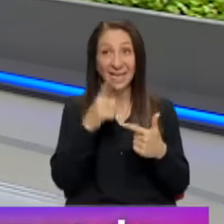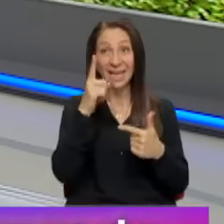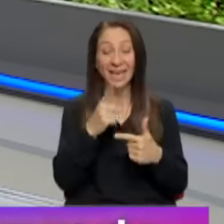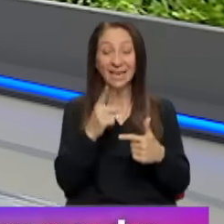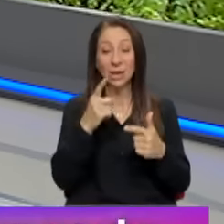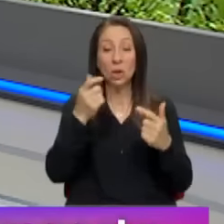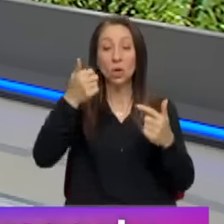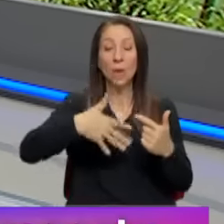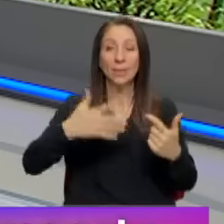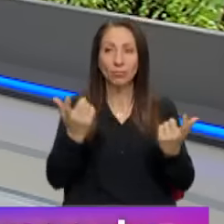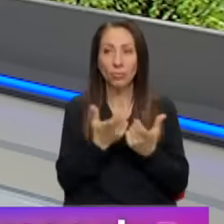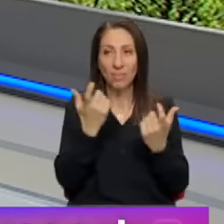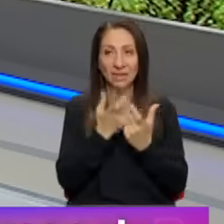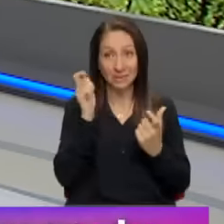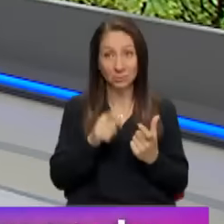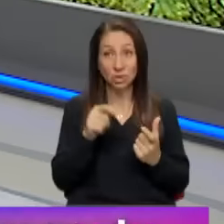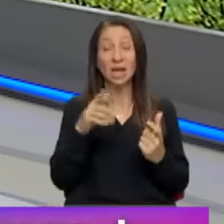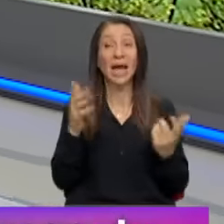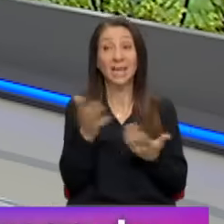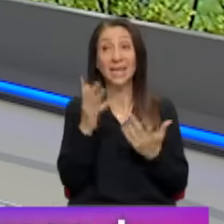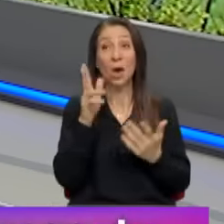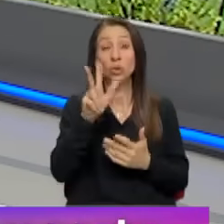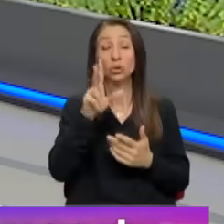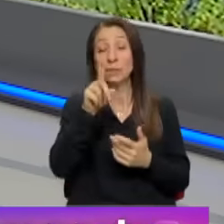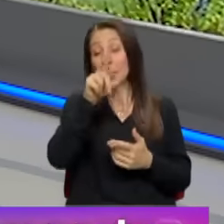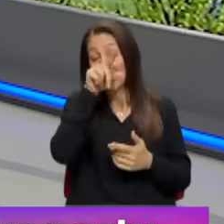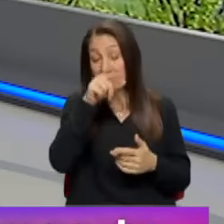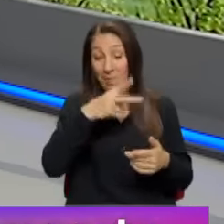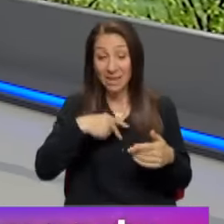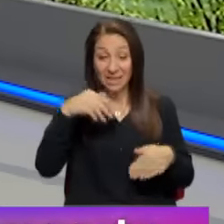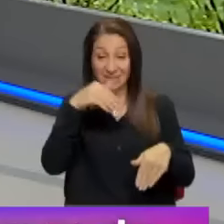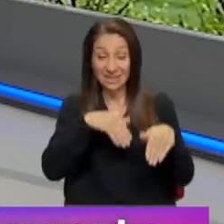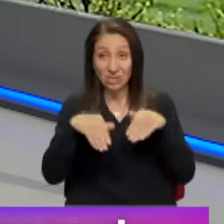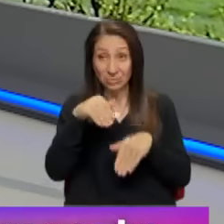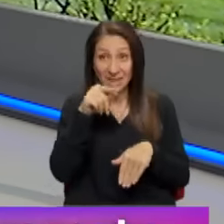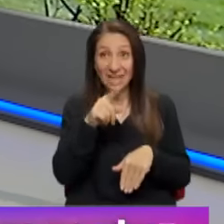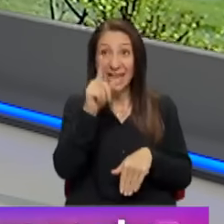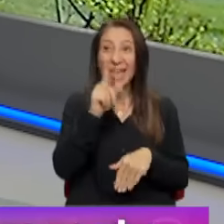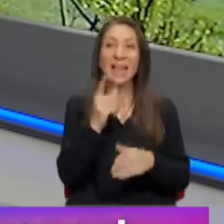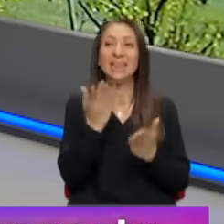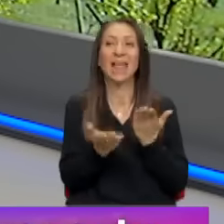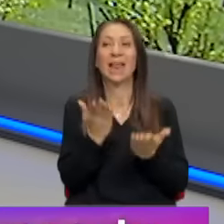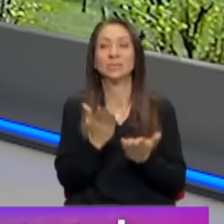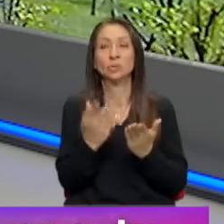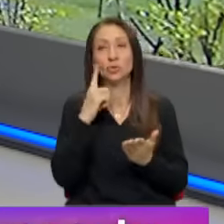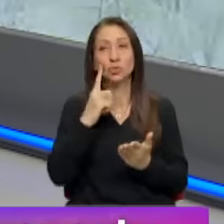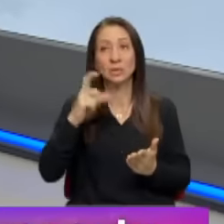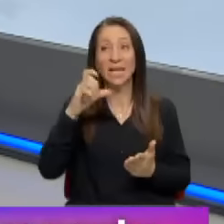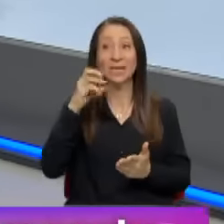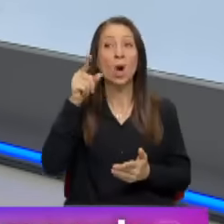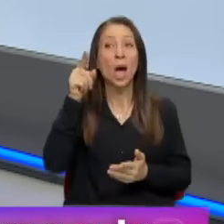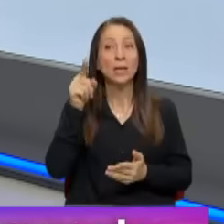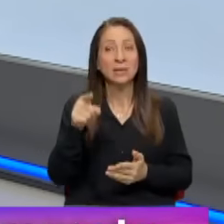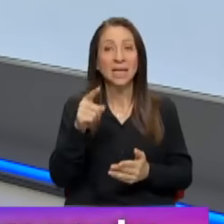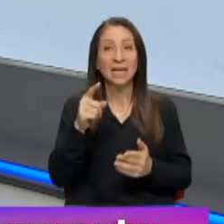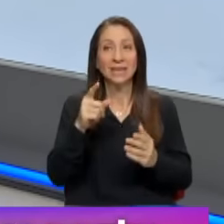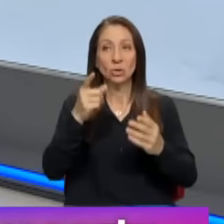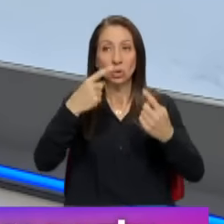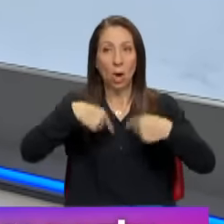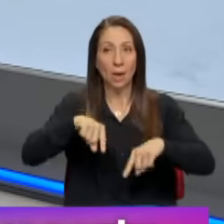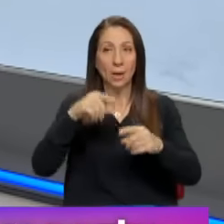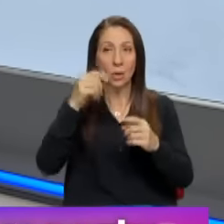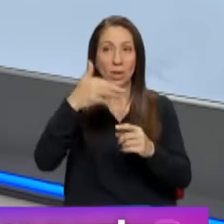kabine toplantısı yapılacak bugün. Hatta 31 Mart yerel seçimlerinin ilk değerlendirmesini Cumhurbaşkanı Erdoğan